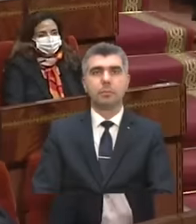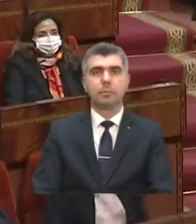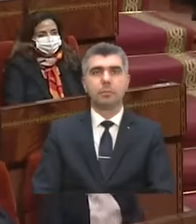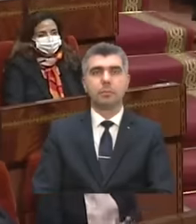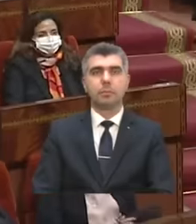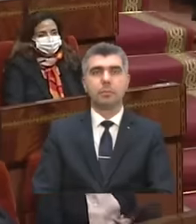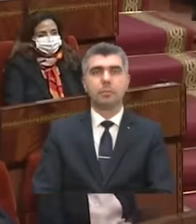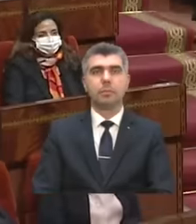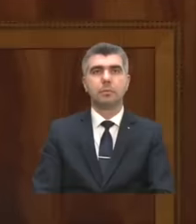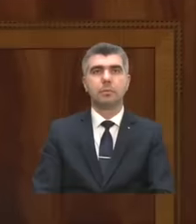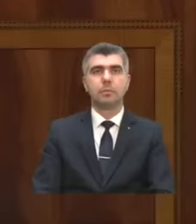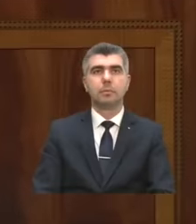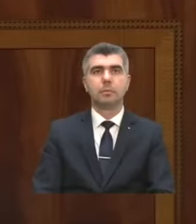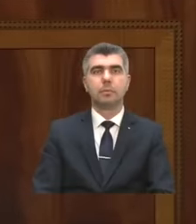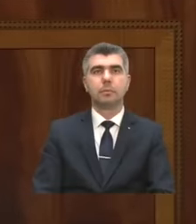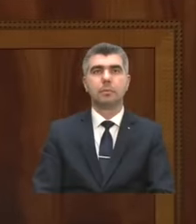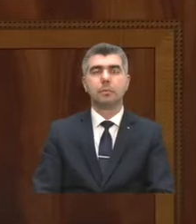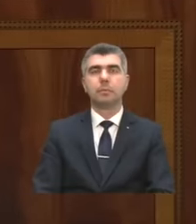صافي سي غيات.